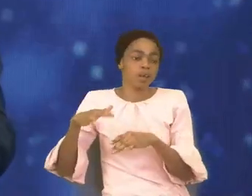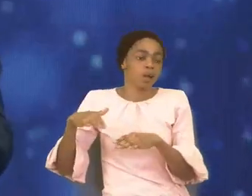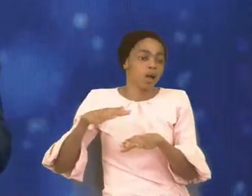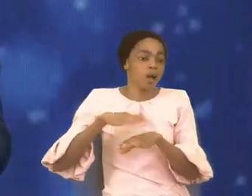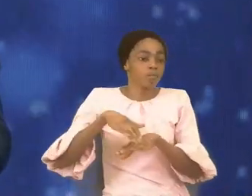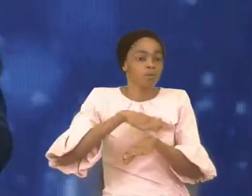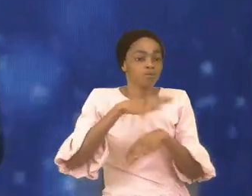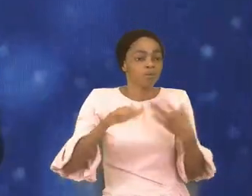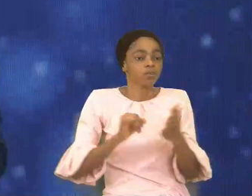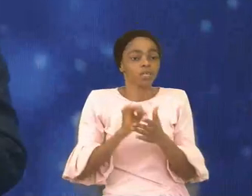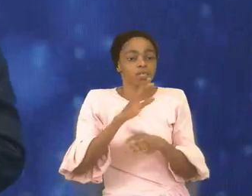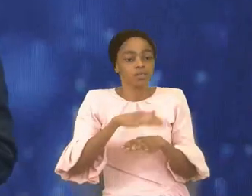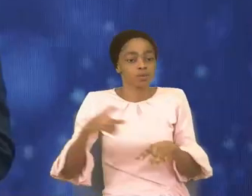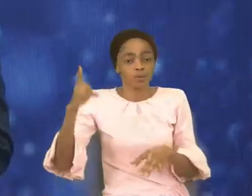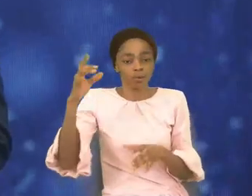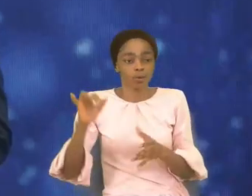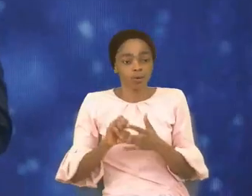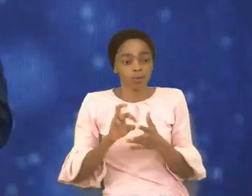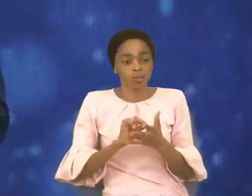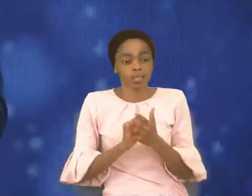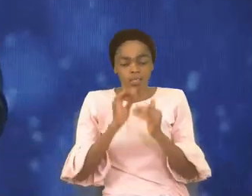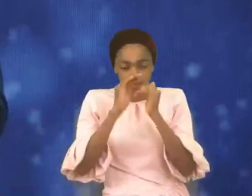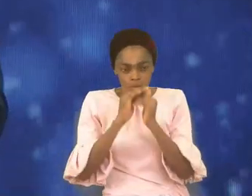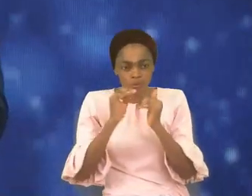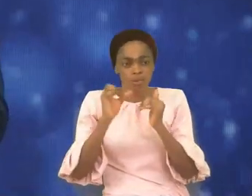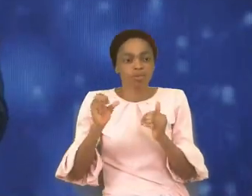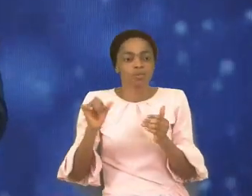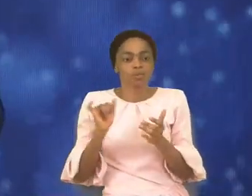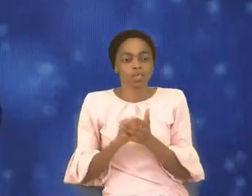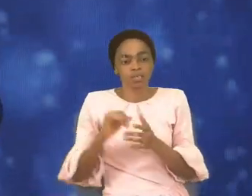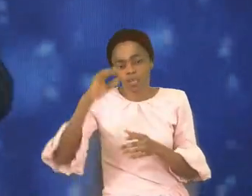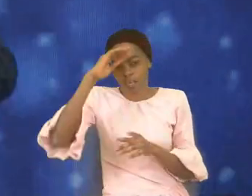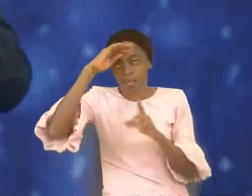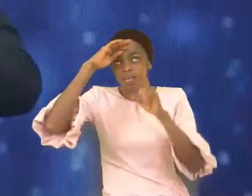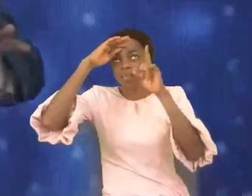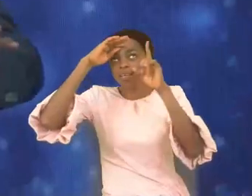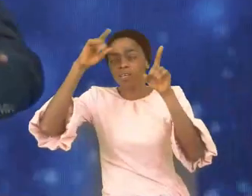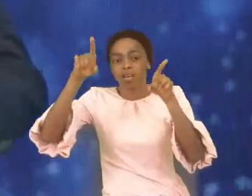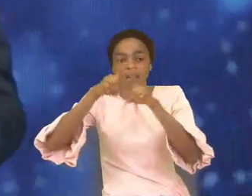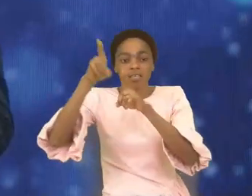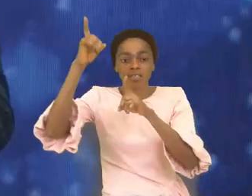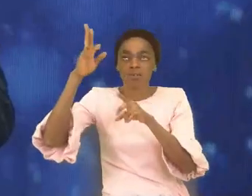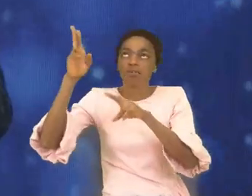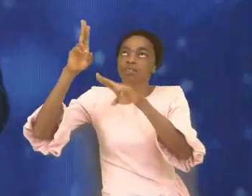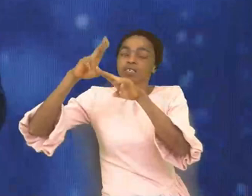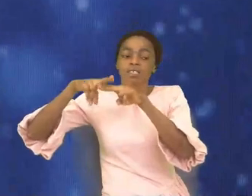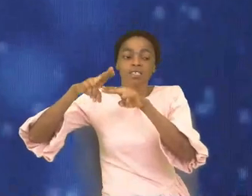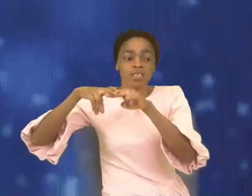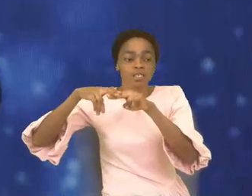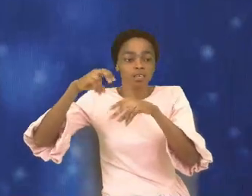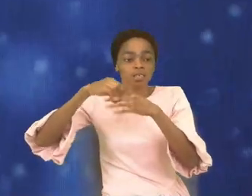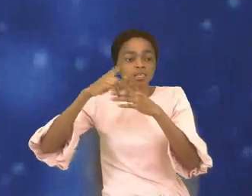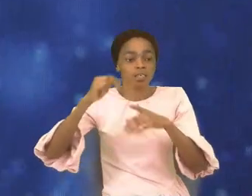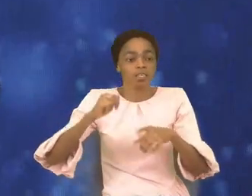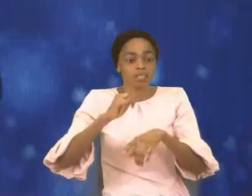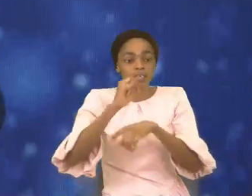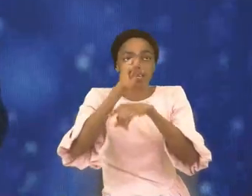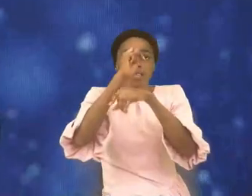ce qu'on adore, jusqu'à s'asseoir dans le temple de Dieu,